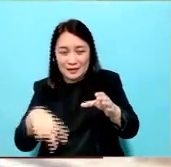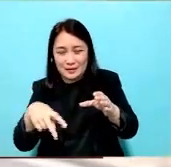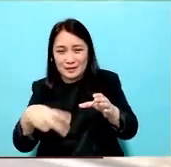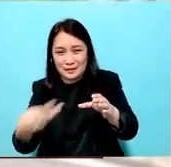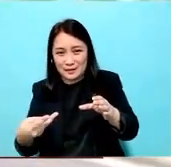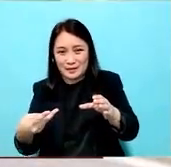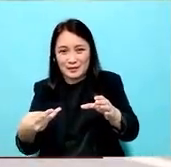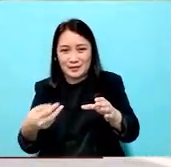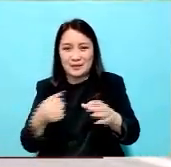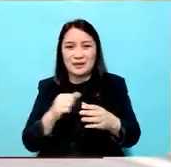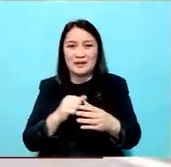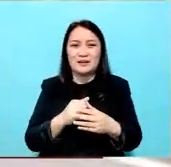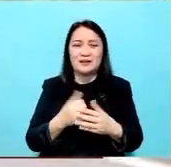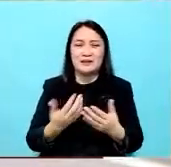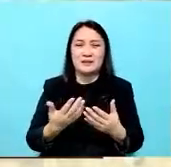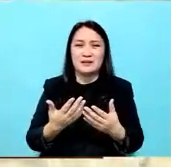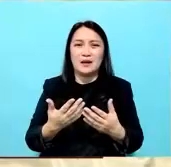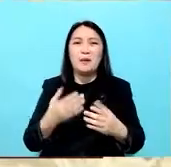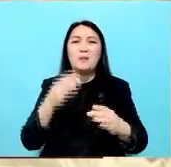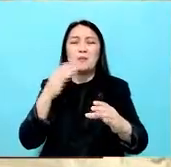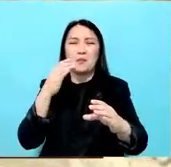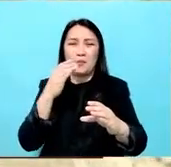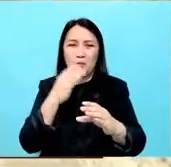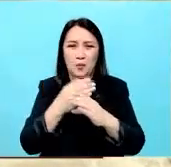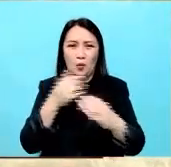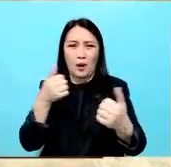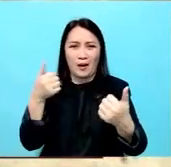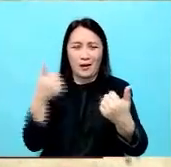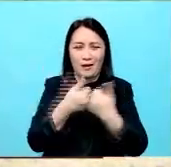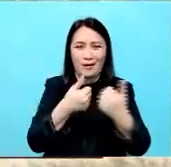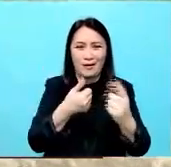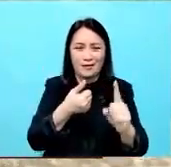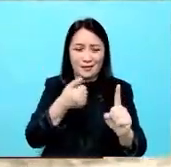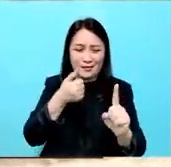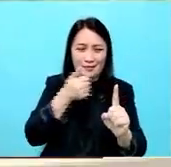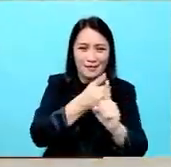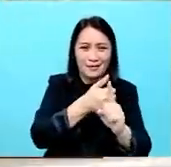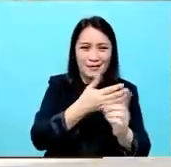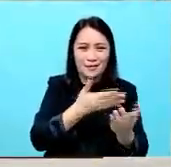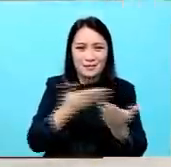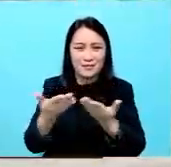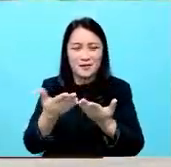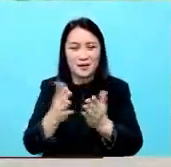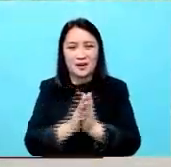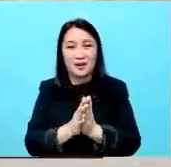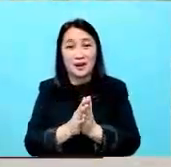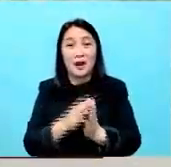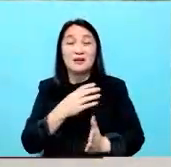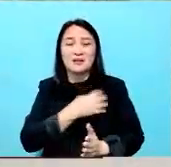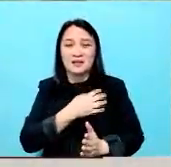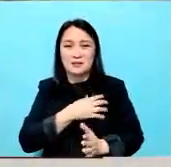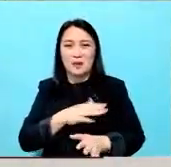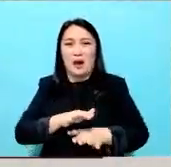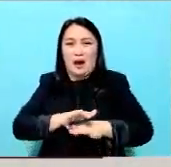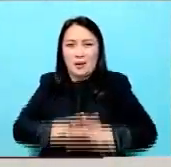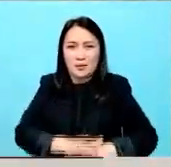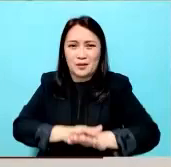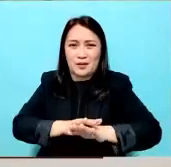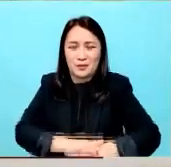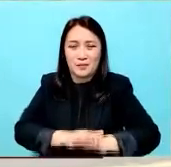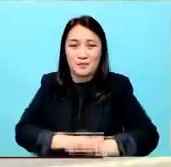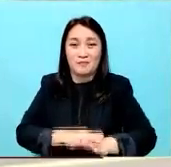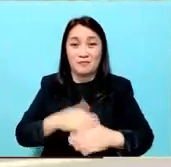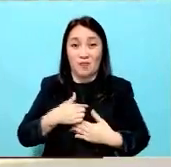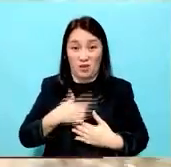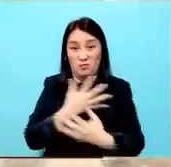naman bumangga ang cruiser sa poste ng kuryente. Sinubukan pa raw ng mga pulis na mag-perform ng CPR sa suspect bago dumating ang